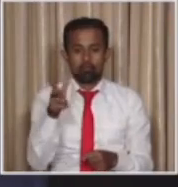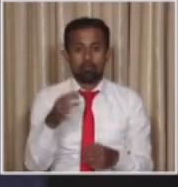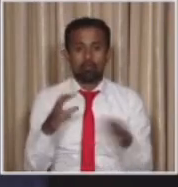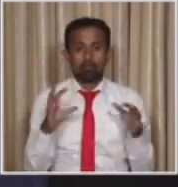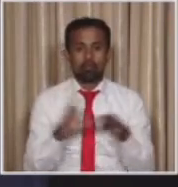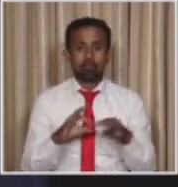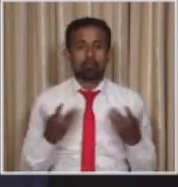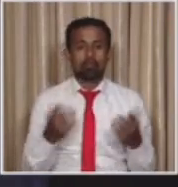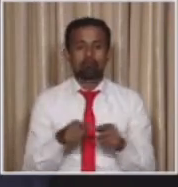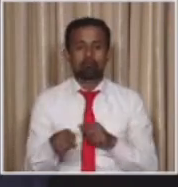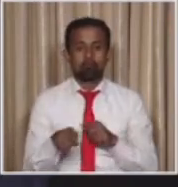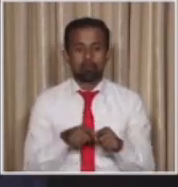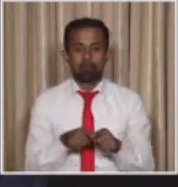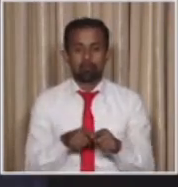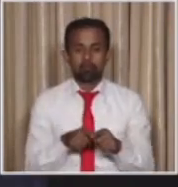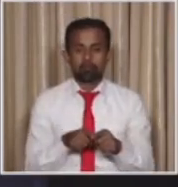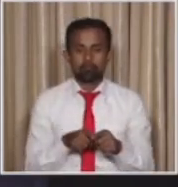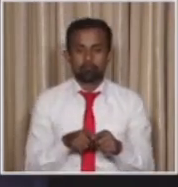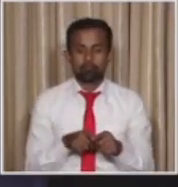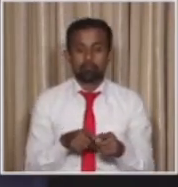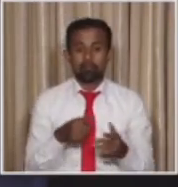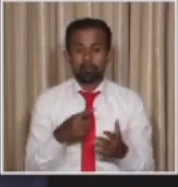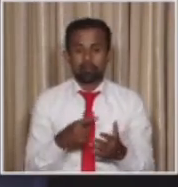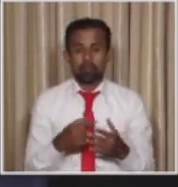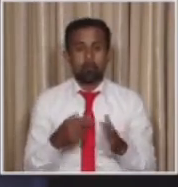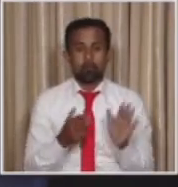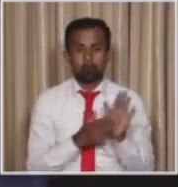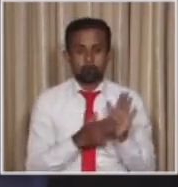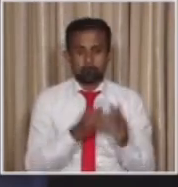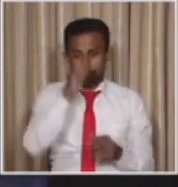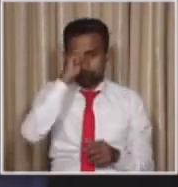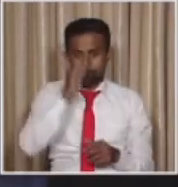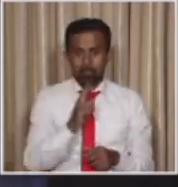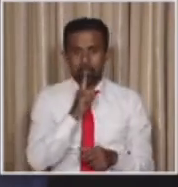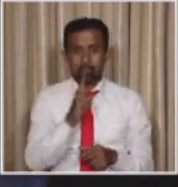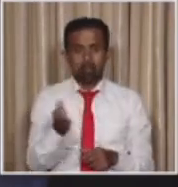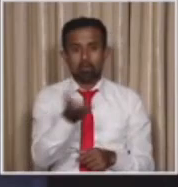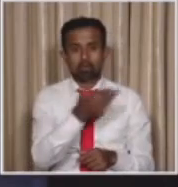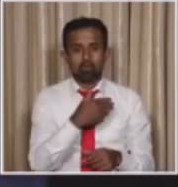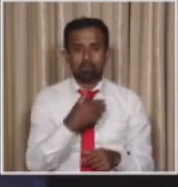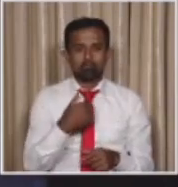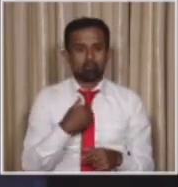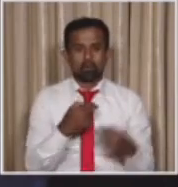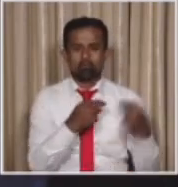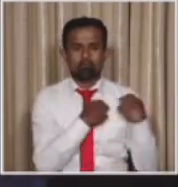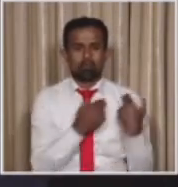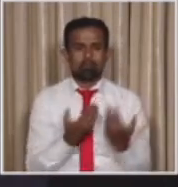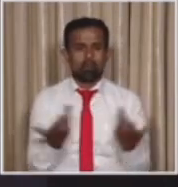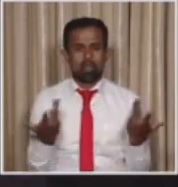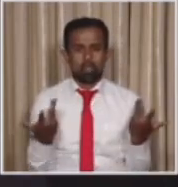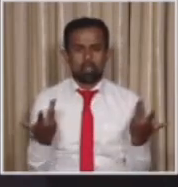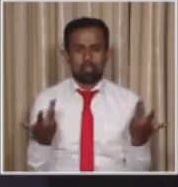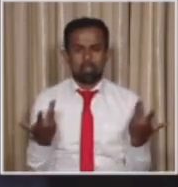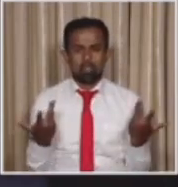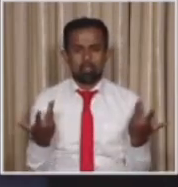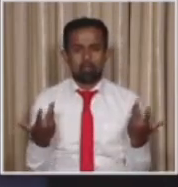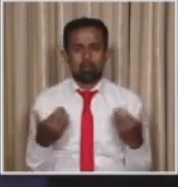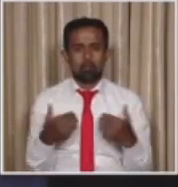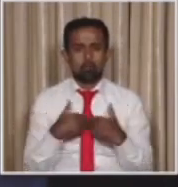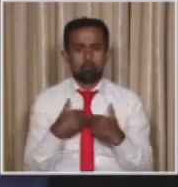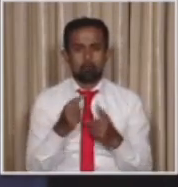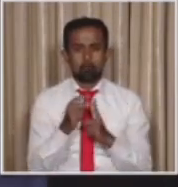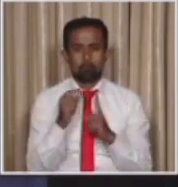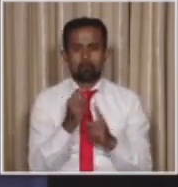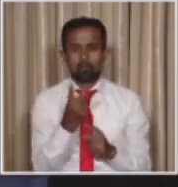සම්බන්ධ නැහැ කියලා වගේ නිසා මේ කාරණාද මහින්දමරි විරමතුමා කිව්වා මේකට කවුරුත් මන්දන මම නවක් කියන්න ඕනේ නැහැ. මම නම් මේකට